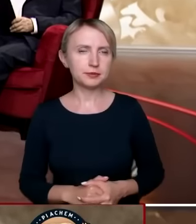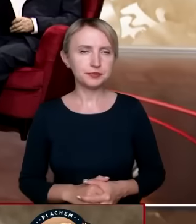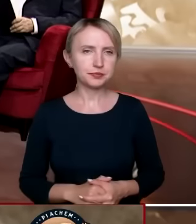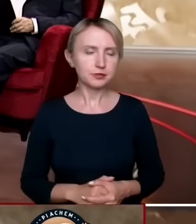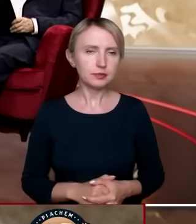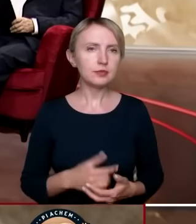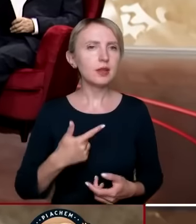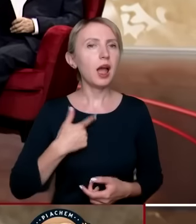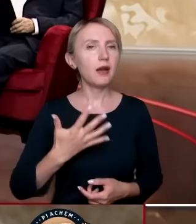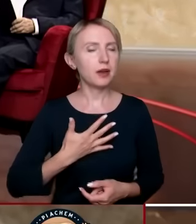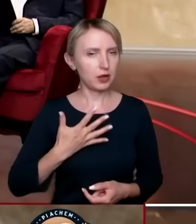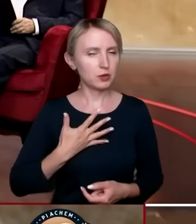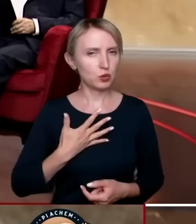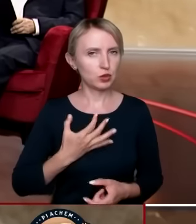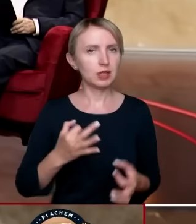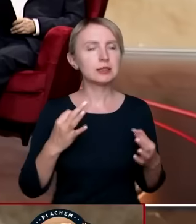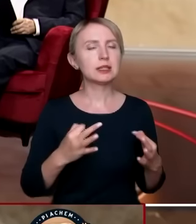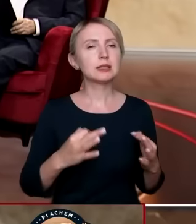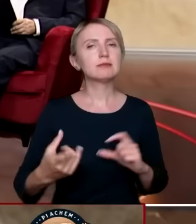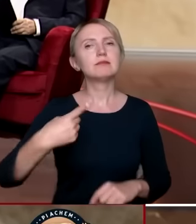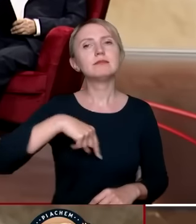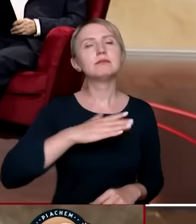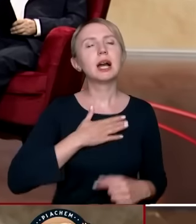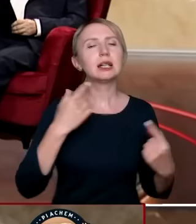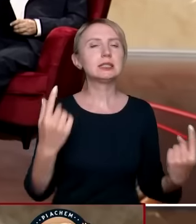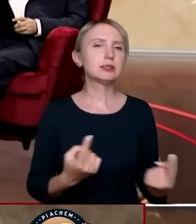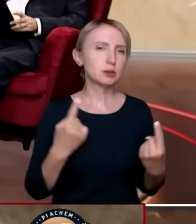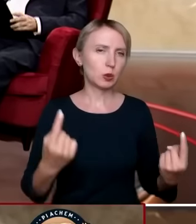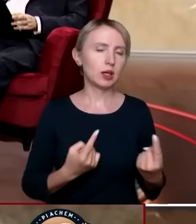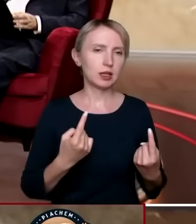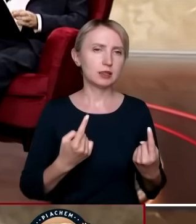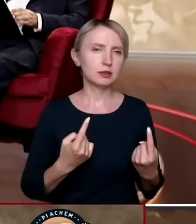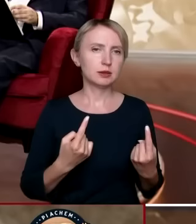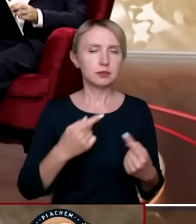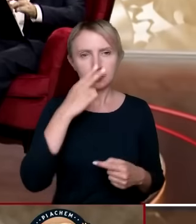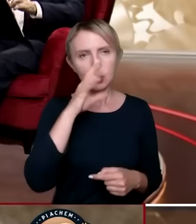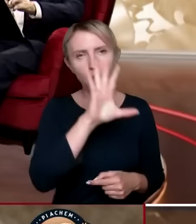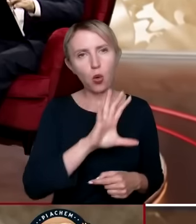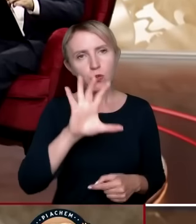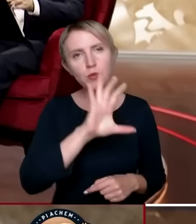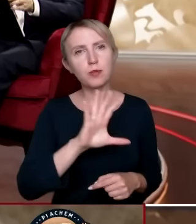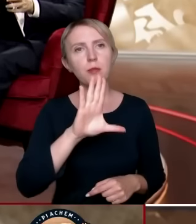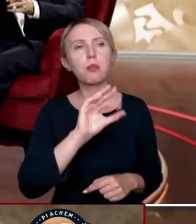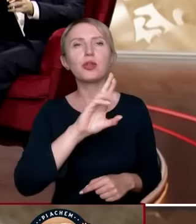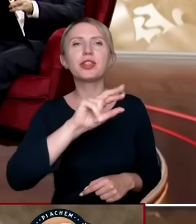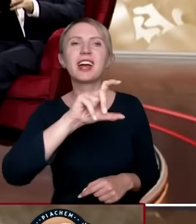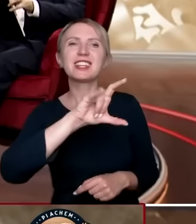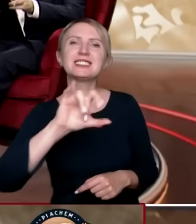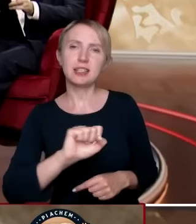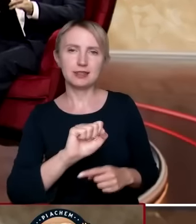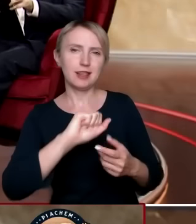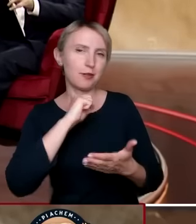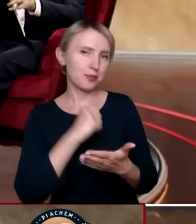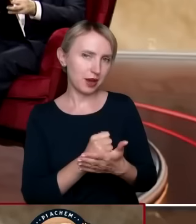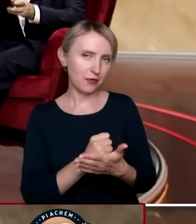Ja mam wrażenie, że obecnie jesteśmy w takiej sytuacji, w której obserwujemy pewną bodnaryzację prawa, co